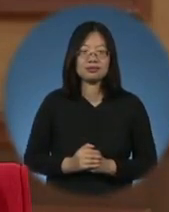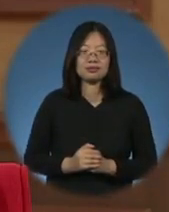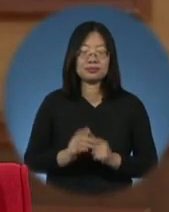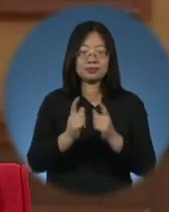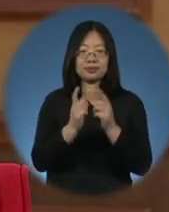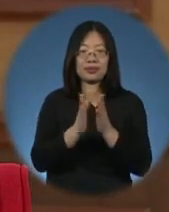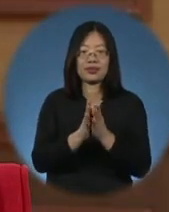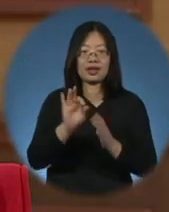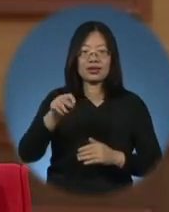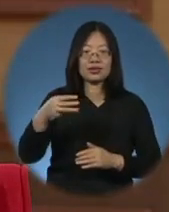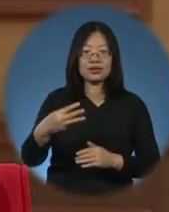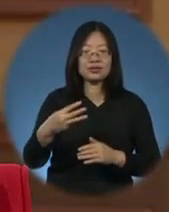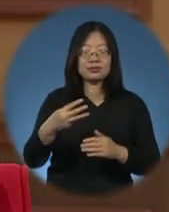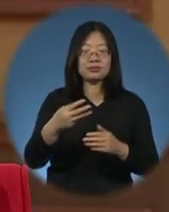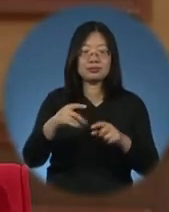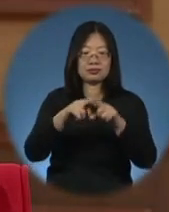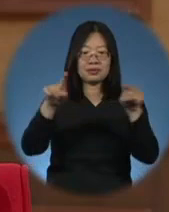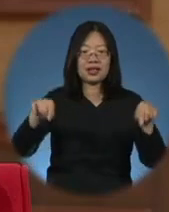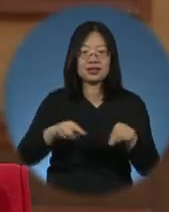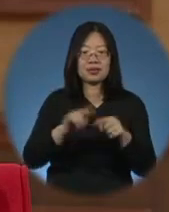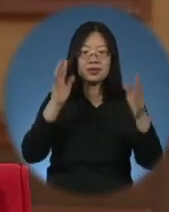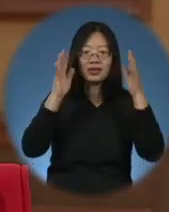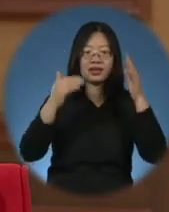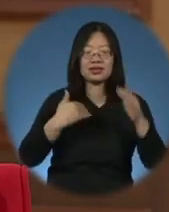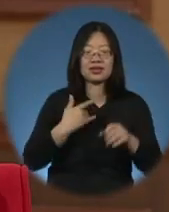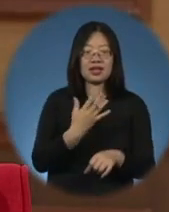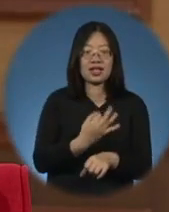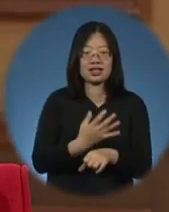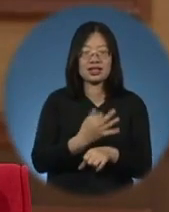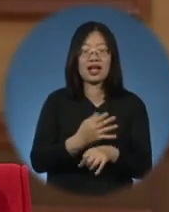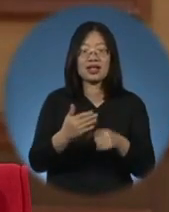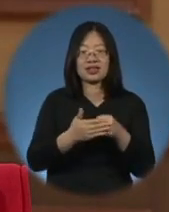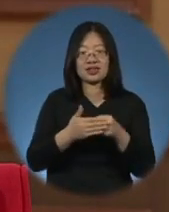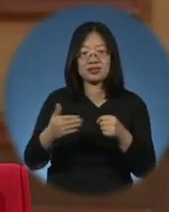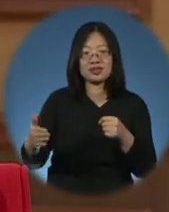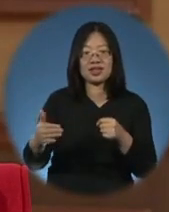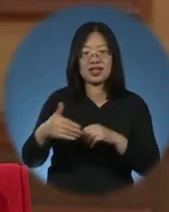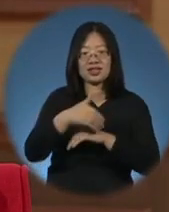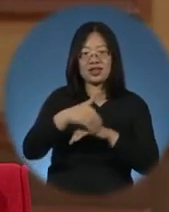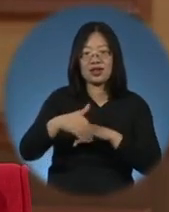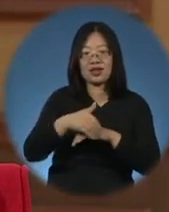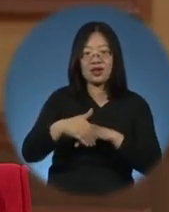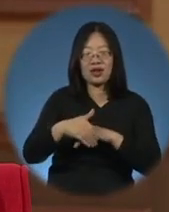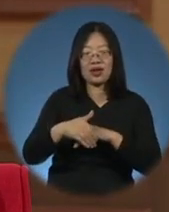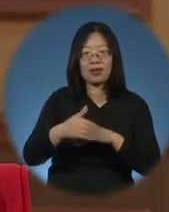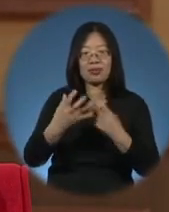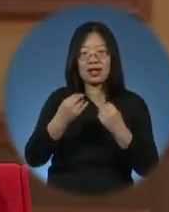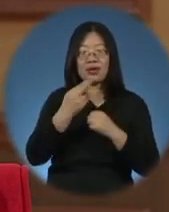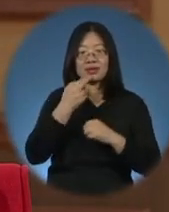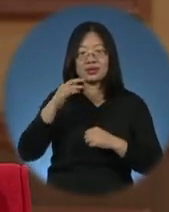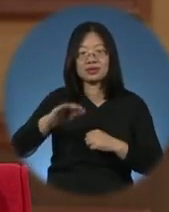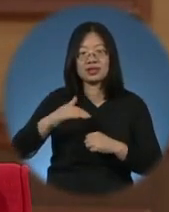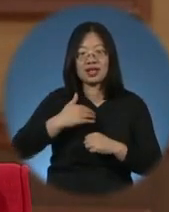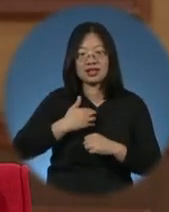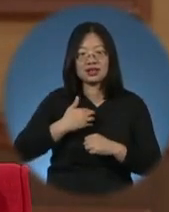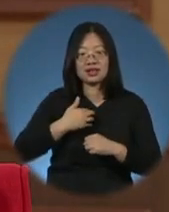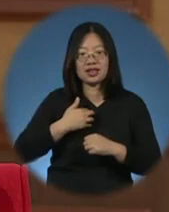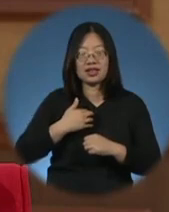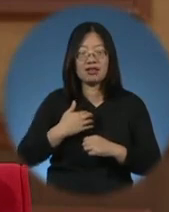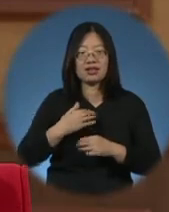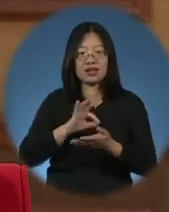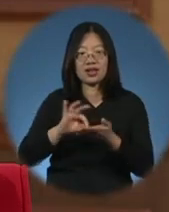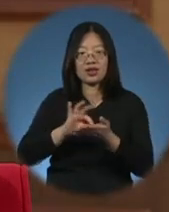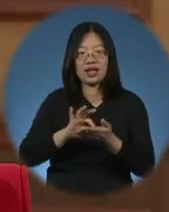그 실제 유판은 좀 복잡해요. 예. 그래서 저희가 했던 건 사실 단순화된 유판이라서 전략이라는 부분이 그렇게 많지는 않은데 저희가 상상한